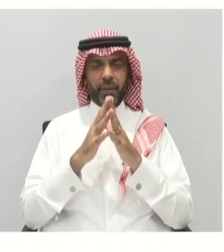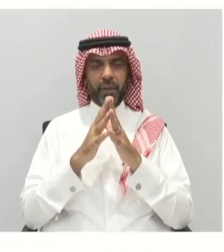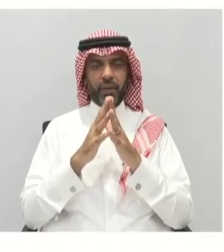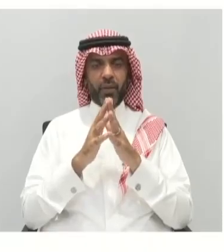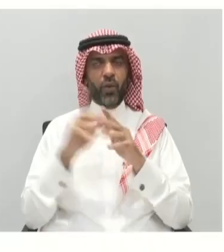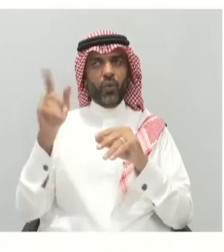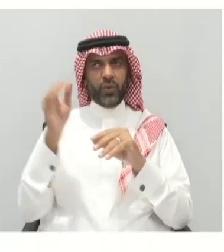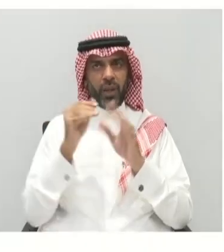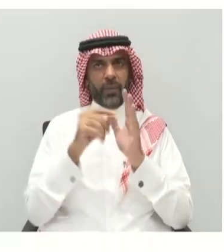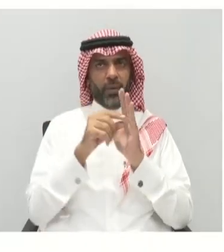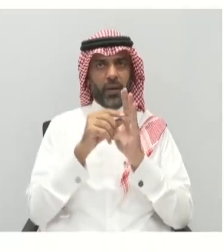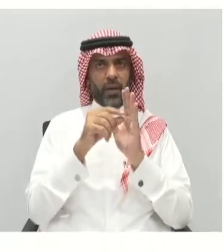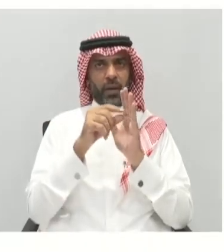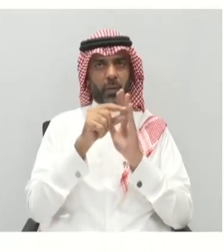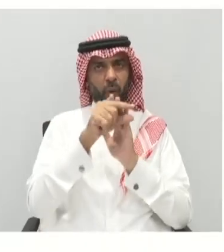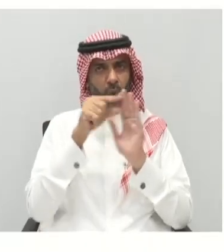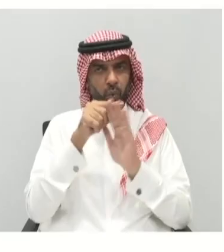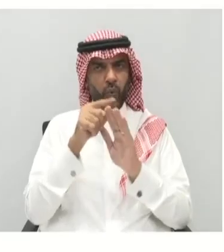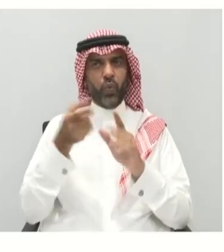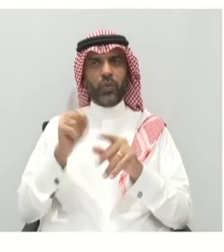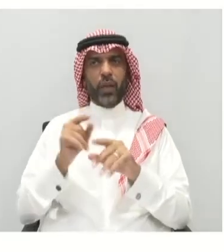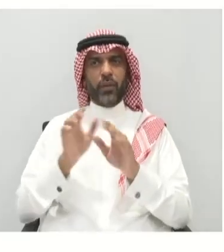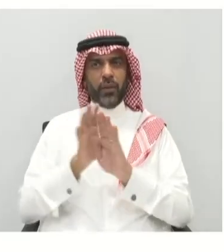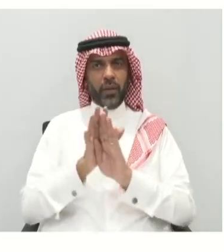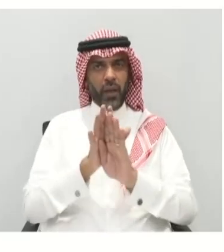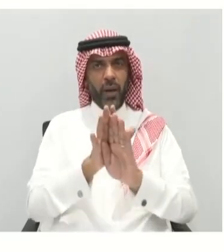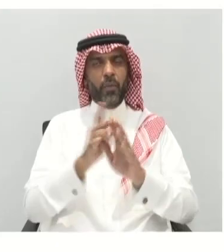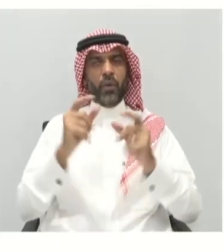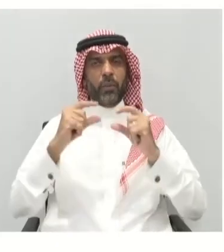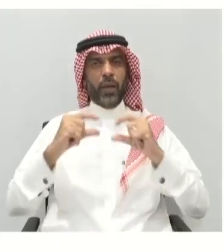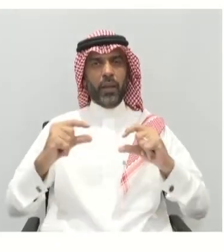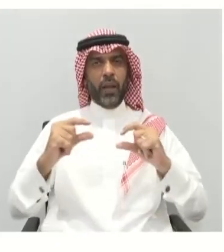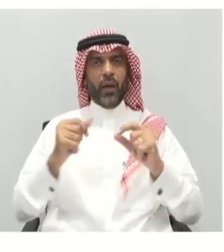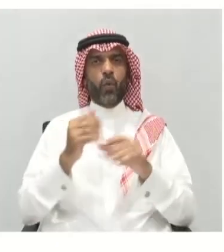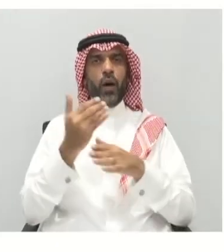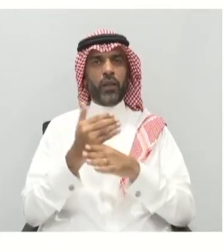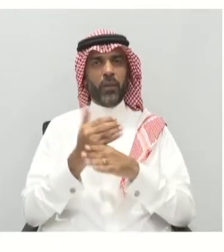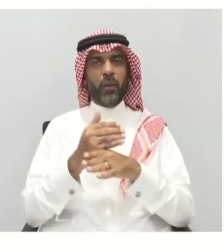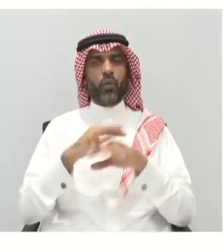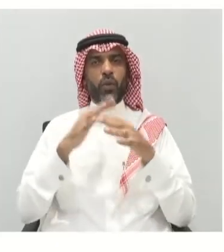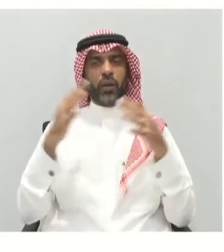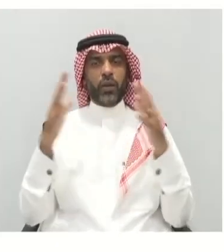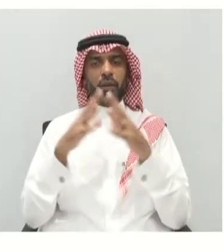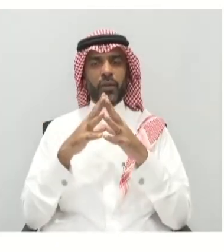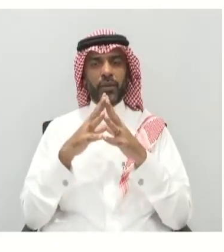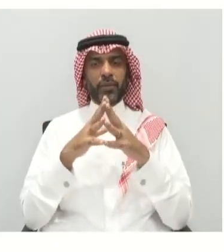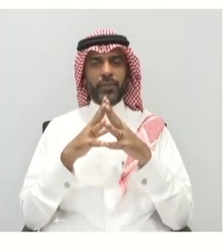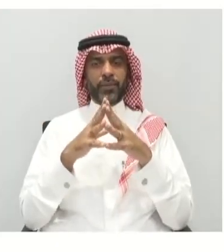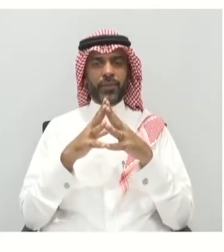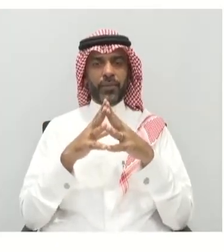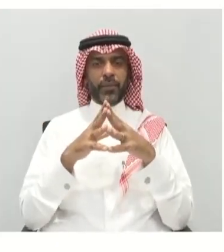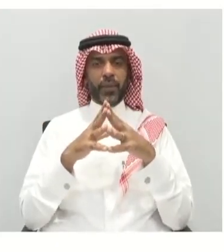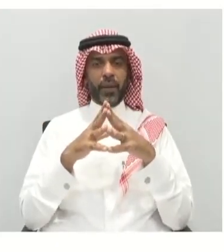هذا هذا الدعاء والادله واتى ببراهين واتى ببراهين لكي